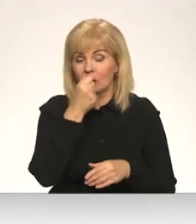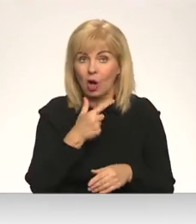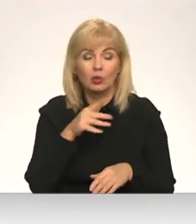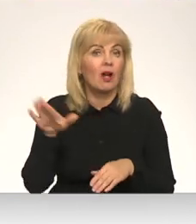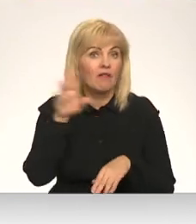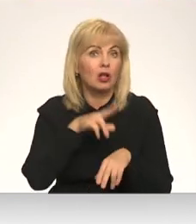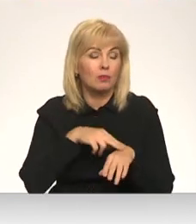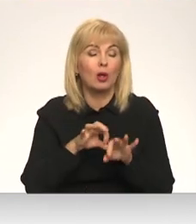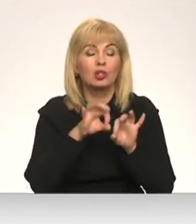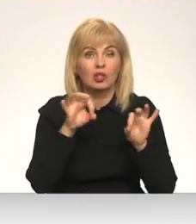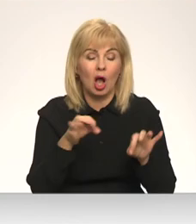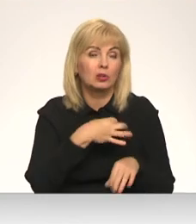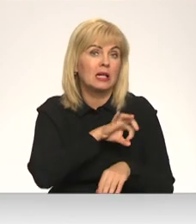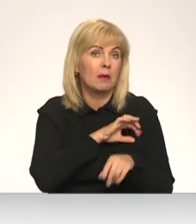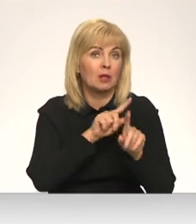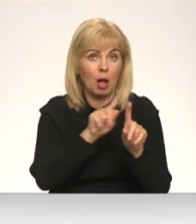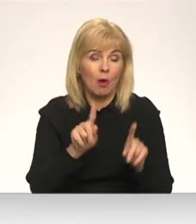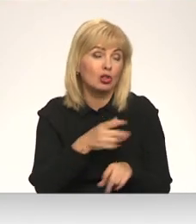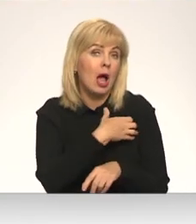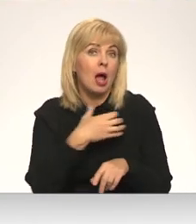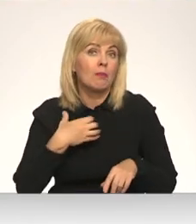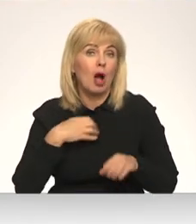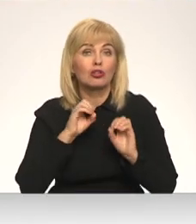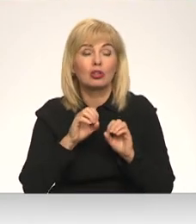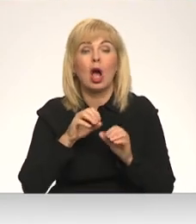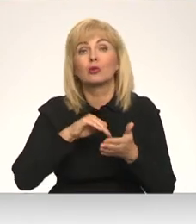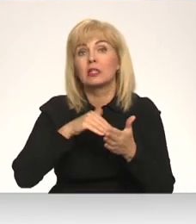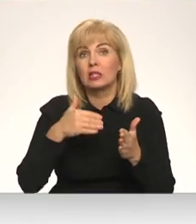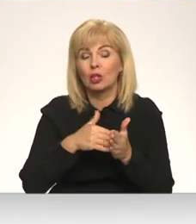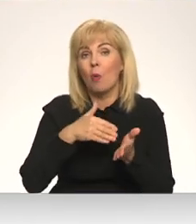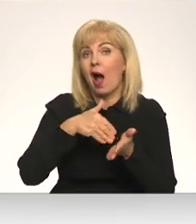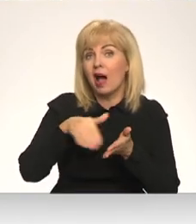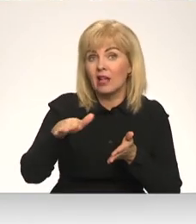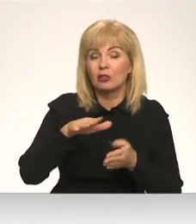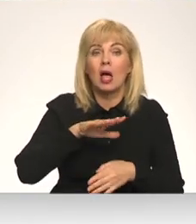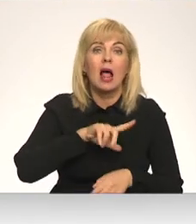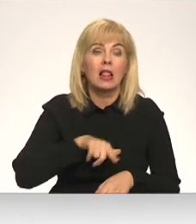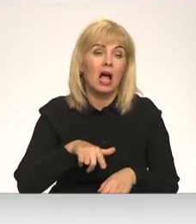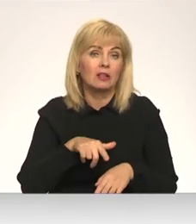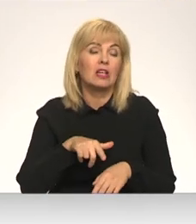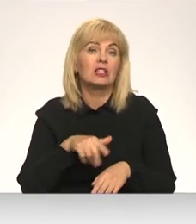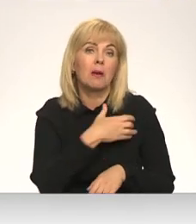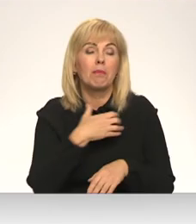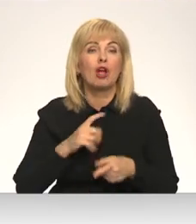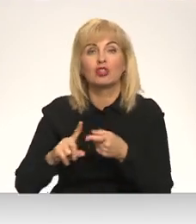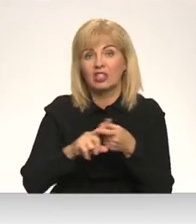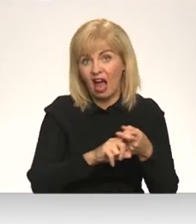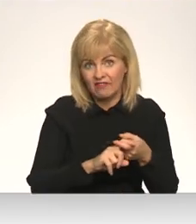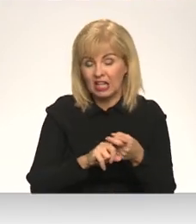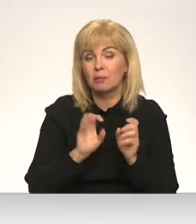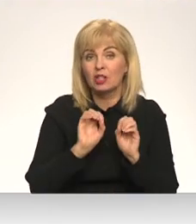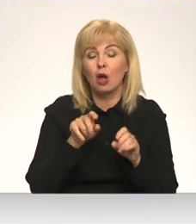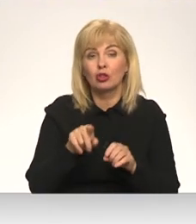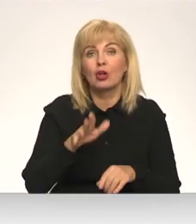valsts policija sāk uz kriminālu procesu. Pašvaldība komentēt situāciju atteicās, bet Latvijas pašvaldības savienībā skaidro, ka šajā